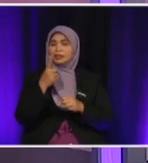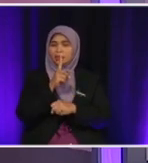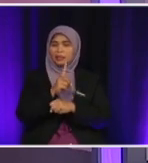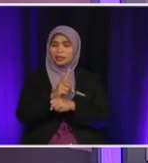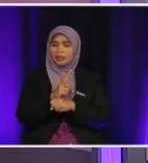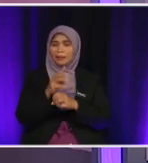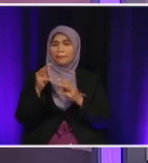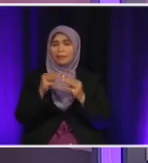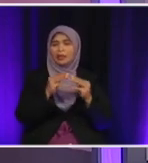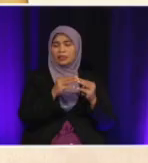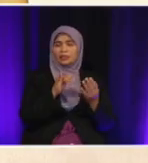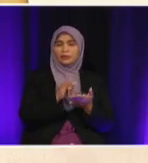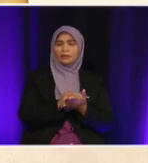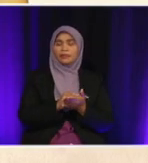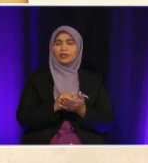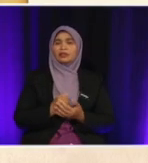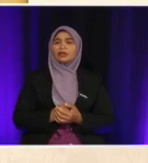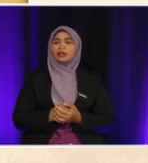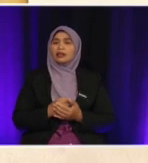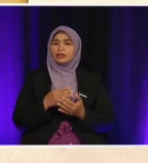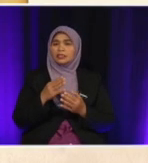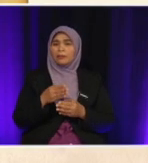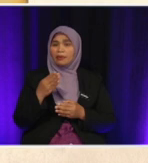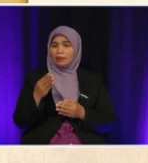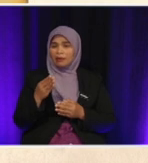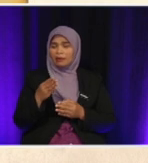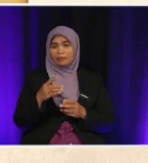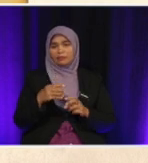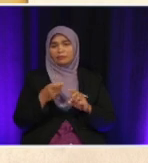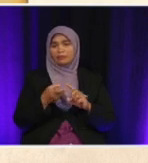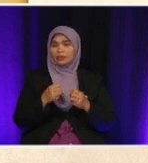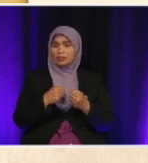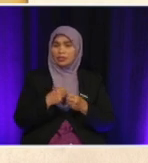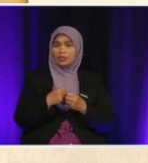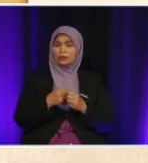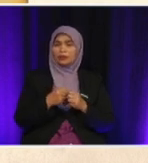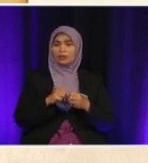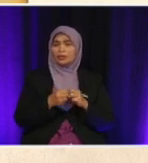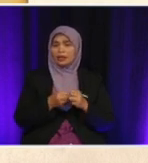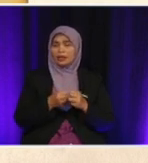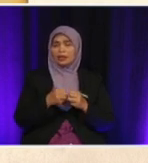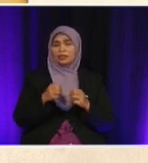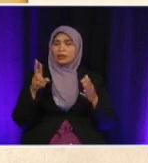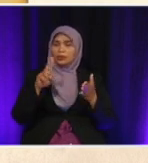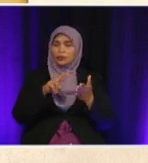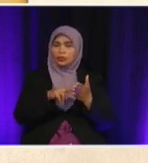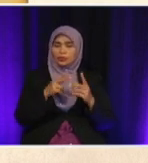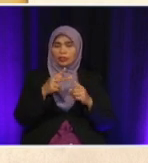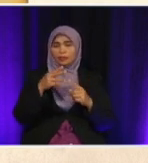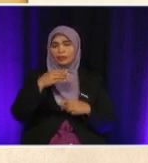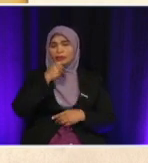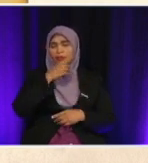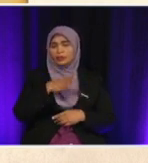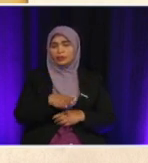pertama sebaran perselisihan dirujuk kepada Rasulullah sebagai ketua negara kedua